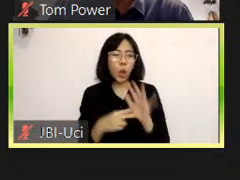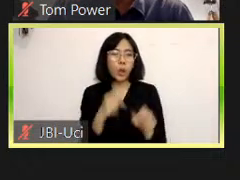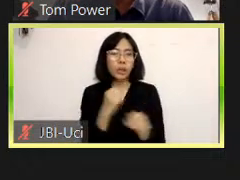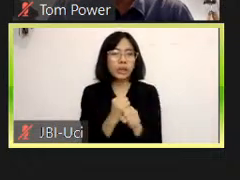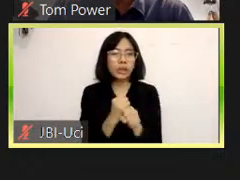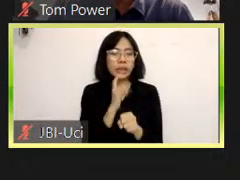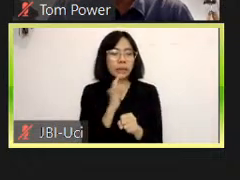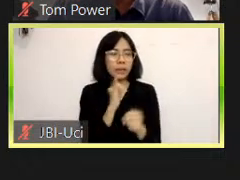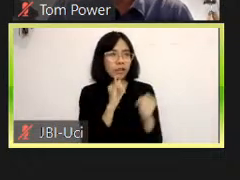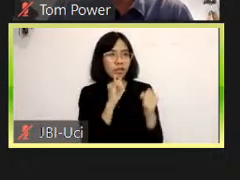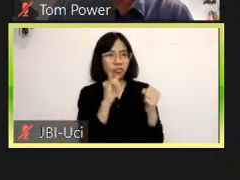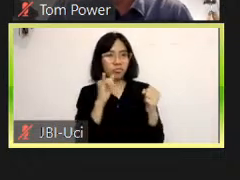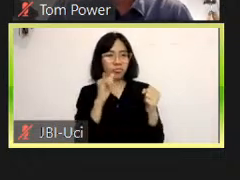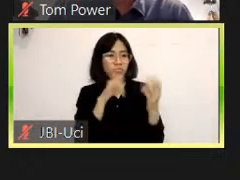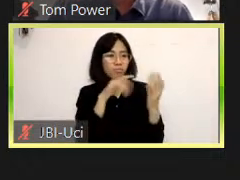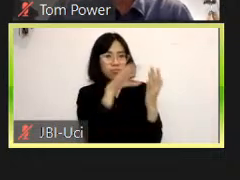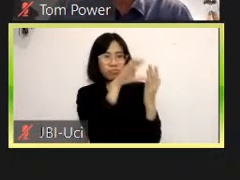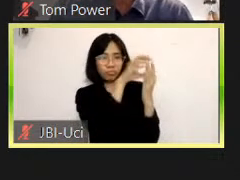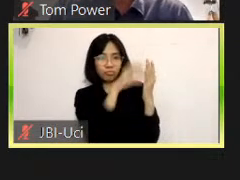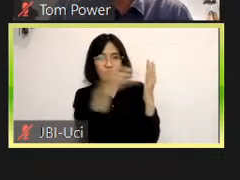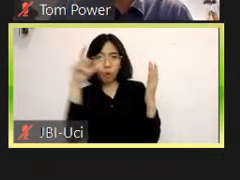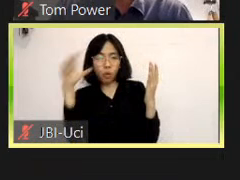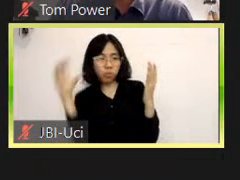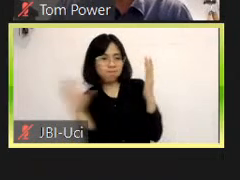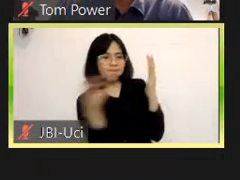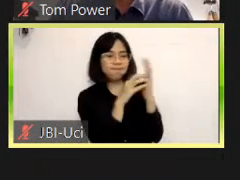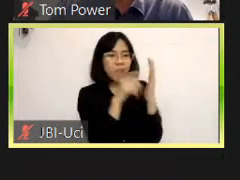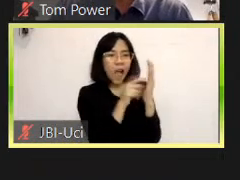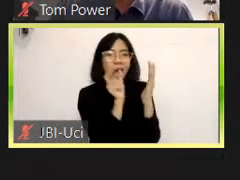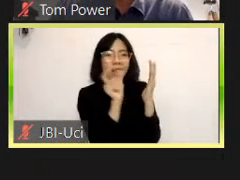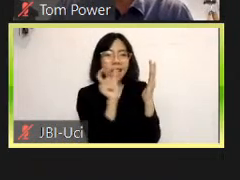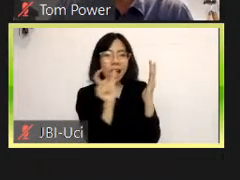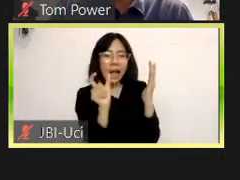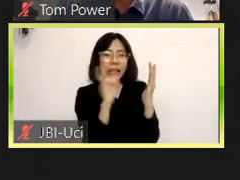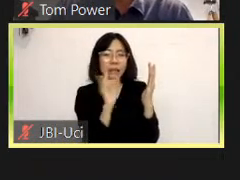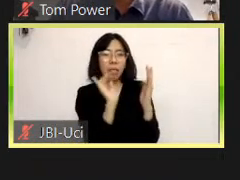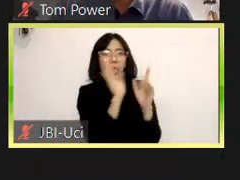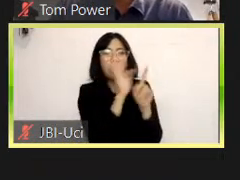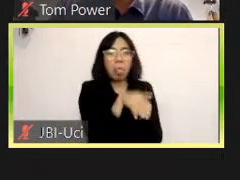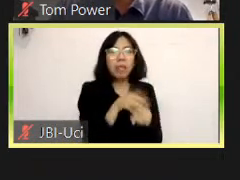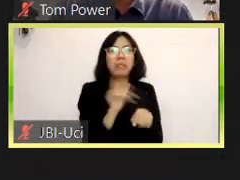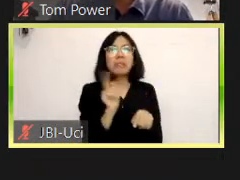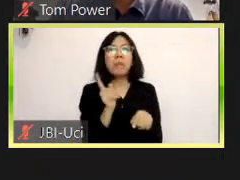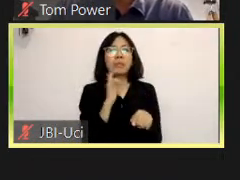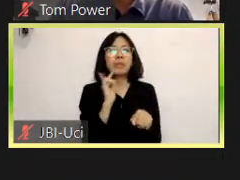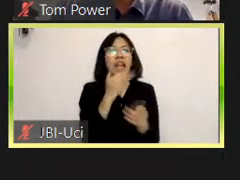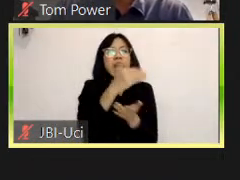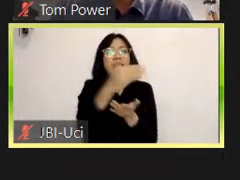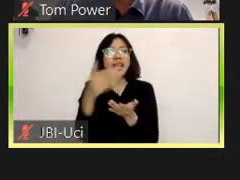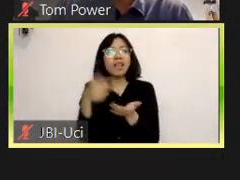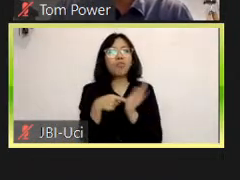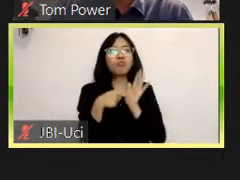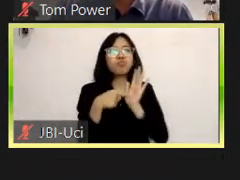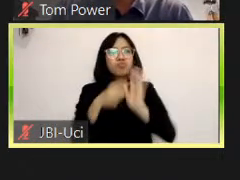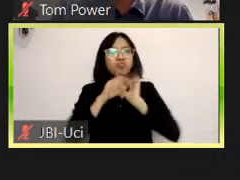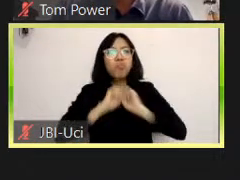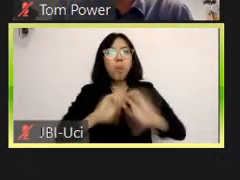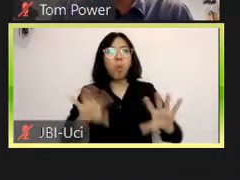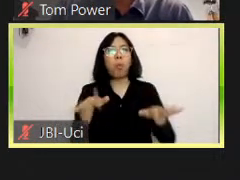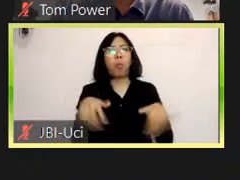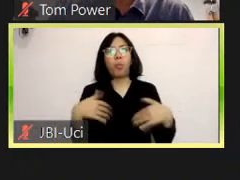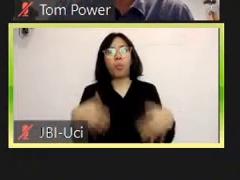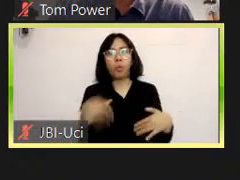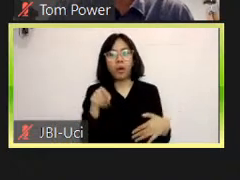upaya intimidasi atau teror dengan menunjukkan data-data pribadi. Nah, doxing ini terjadi di